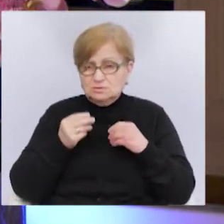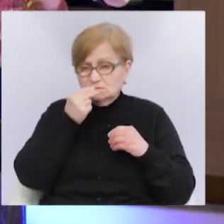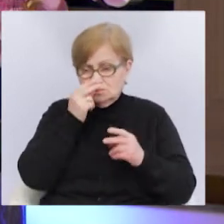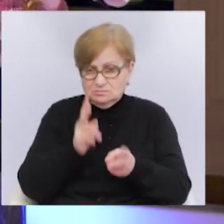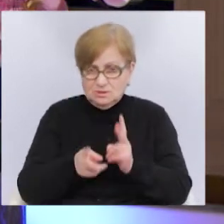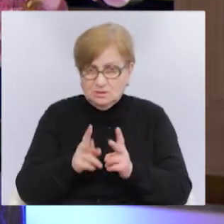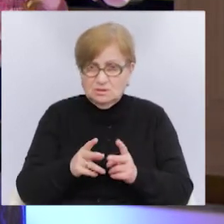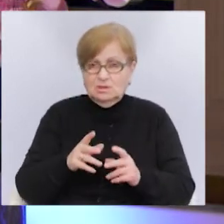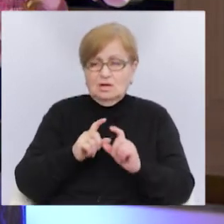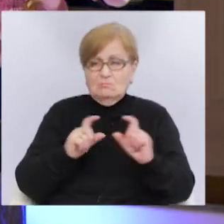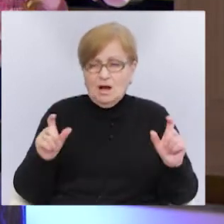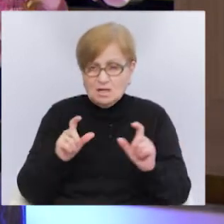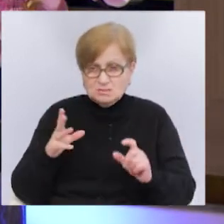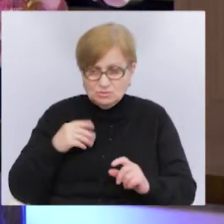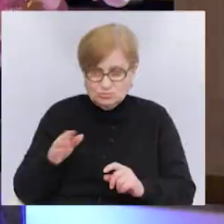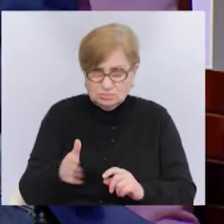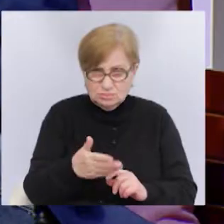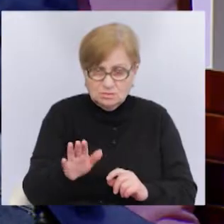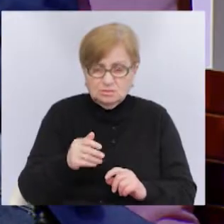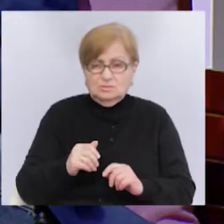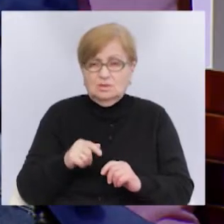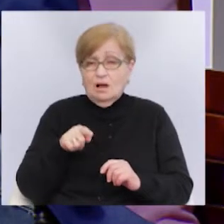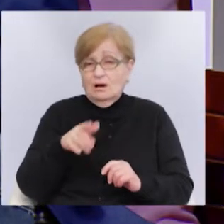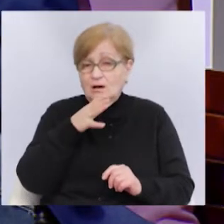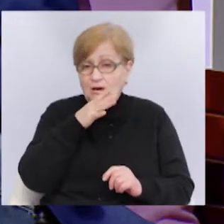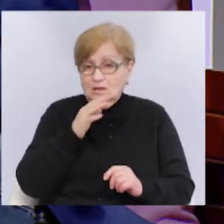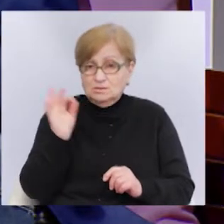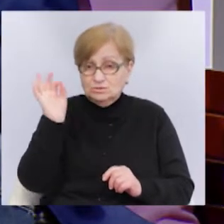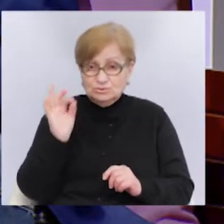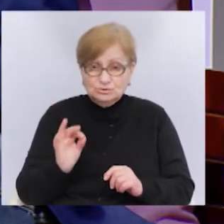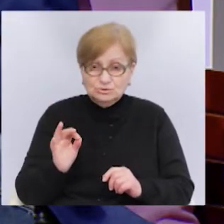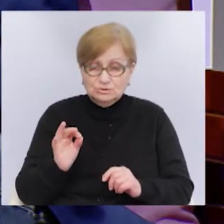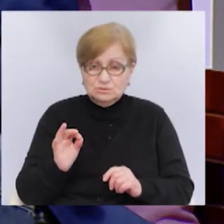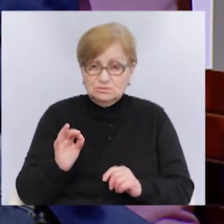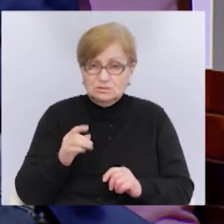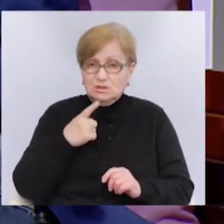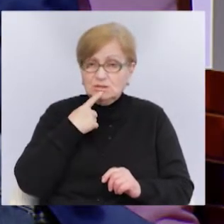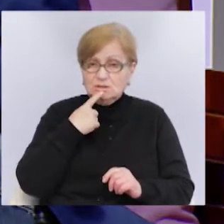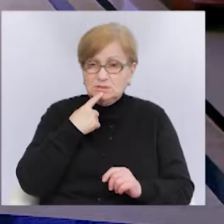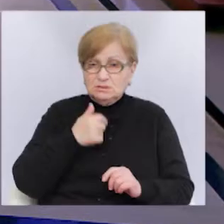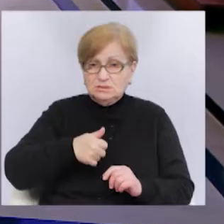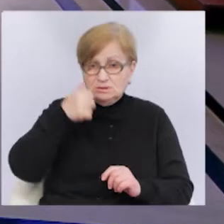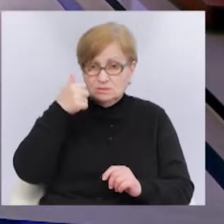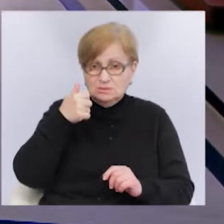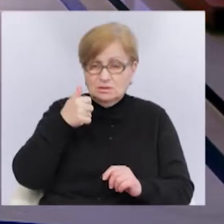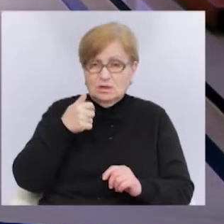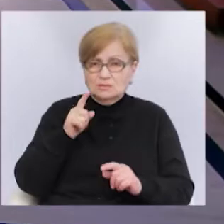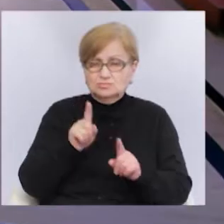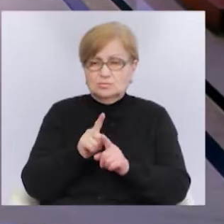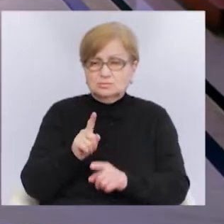საჭმლის გაკეთება, ერთად მაღაზიაში წასვლა, ოღონდ ამ დროს ძალიან ხშირად ენა უფროსების არის ხოლმე